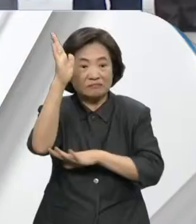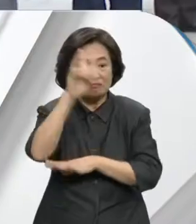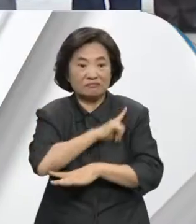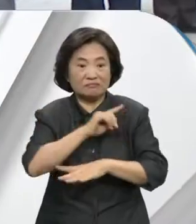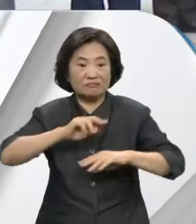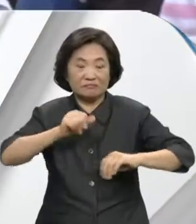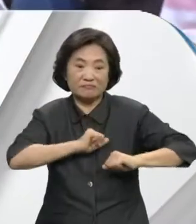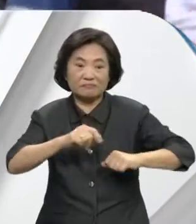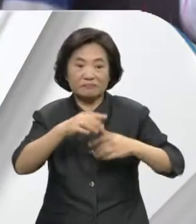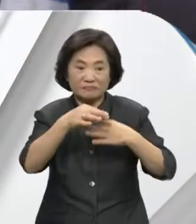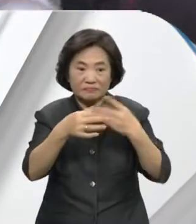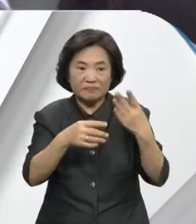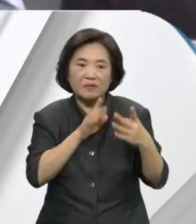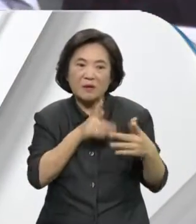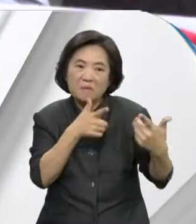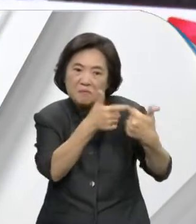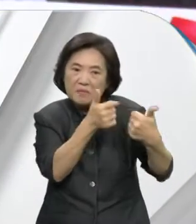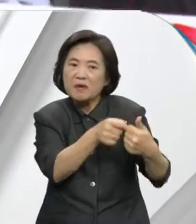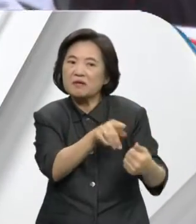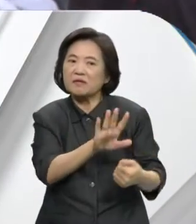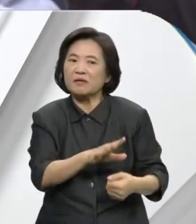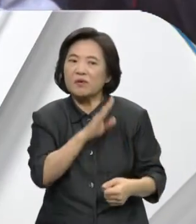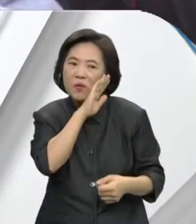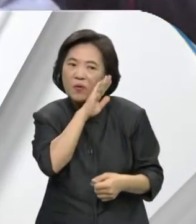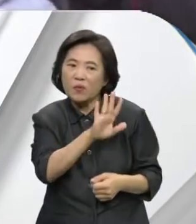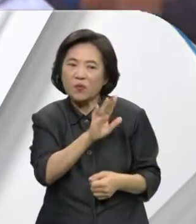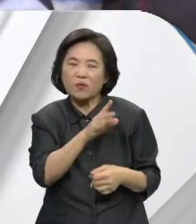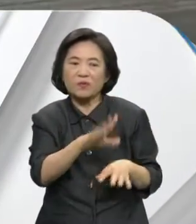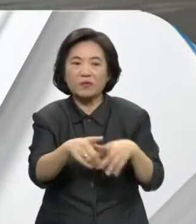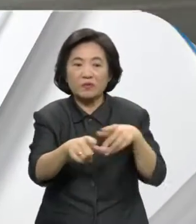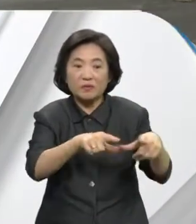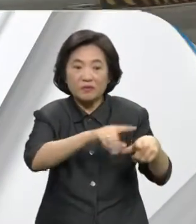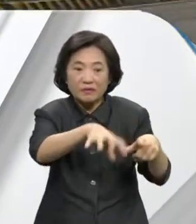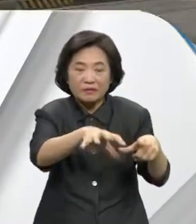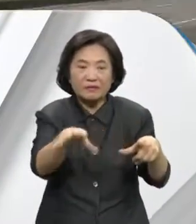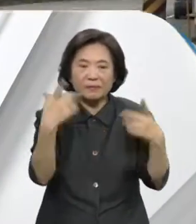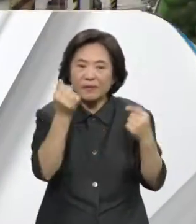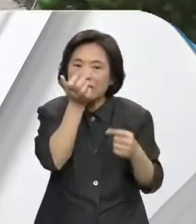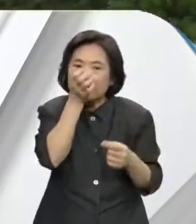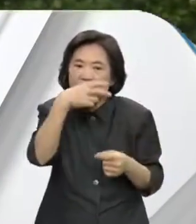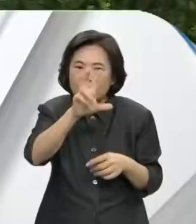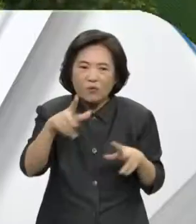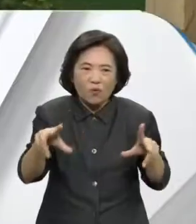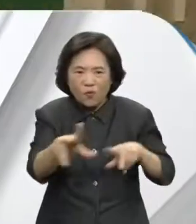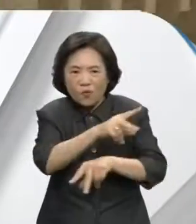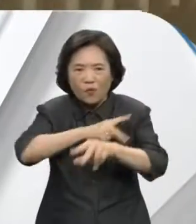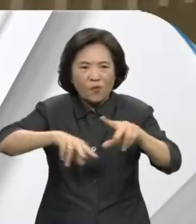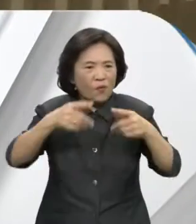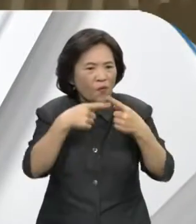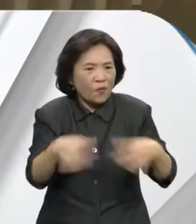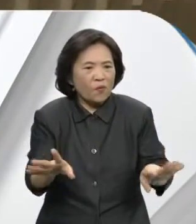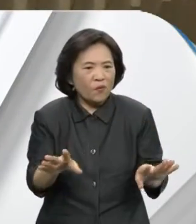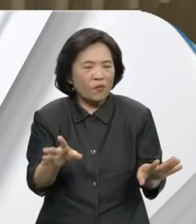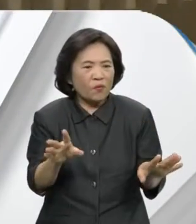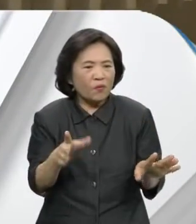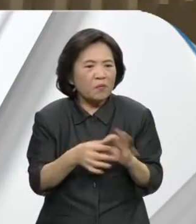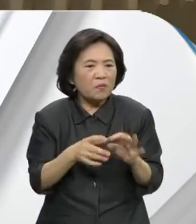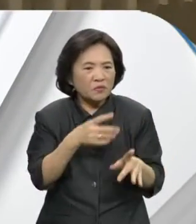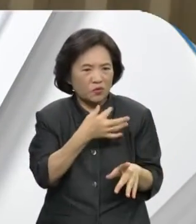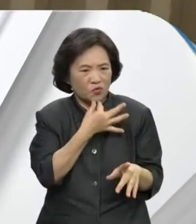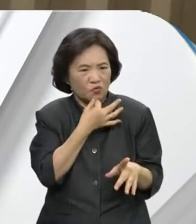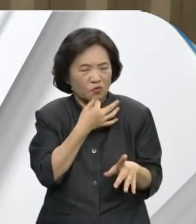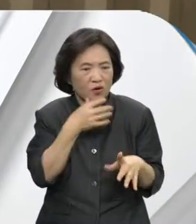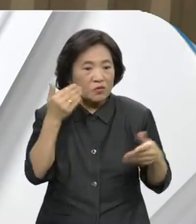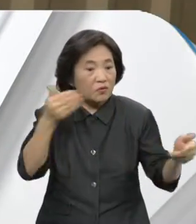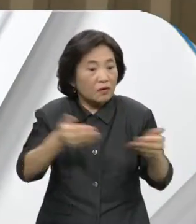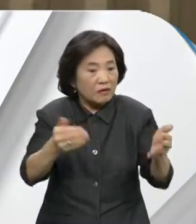例，是味道殡葬压榨作弊，又搭延期用品，是规定由师傅出现的素材，更怕外媒会